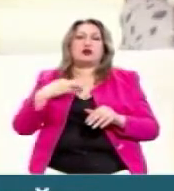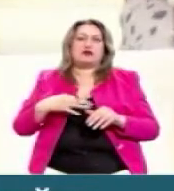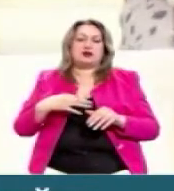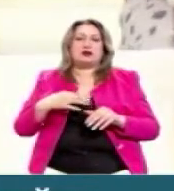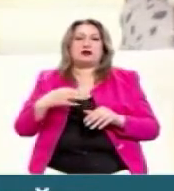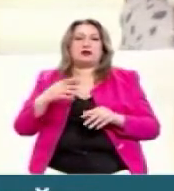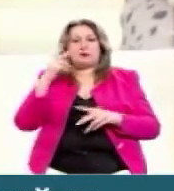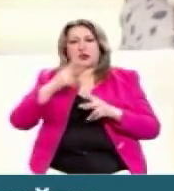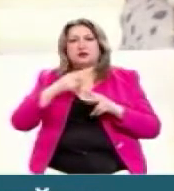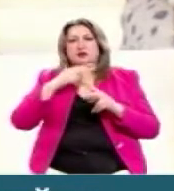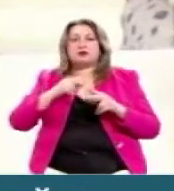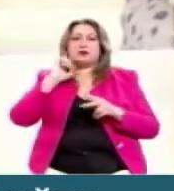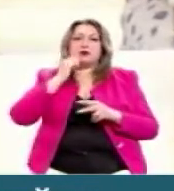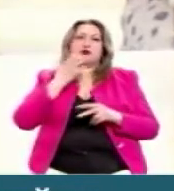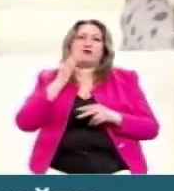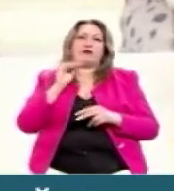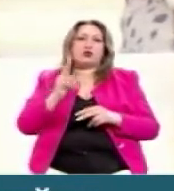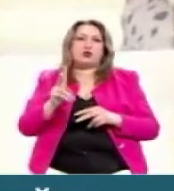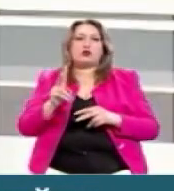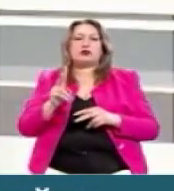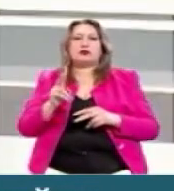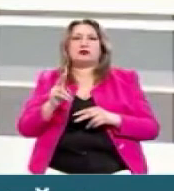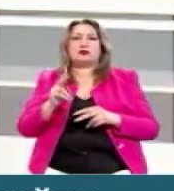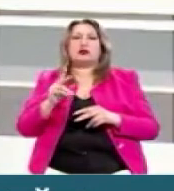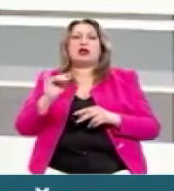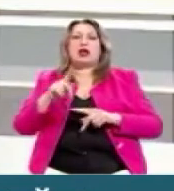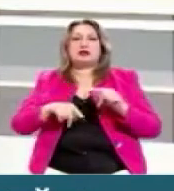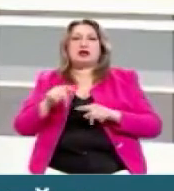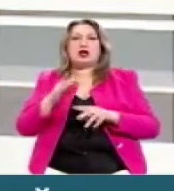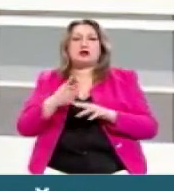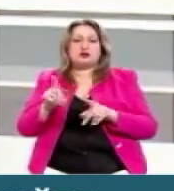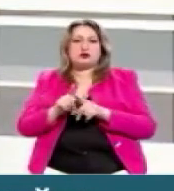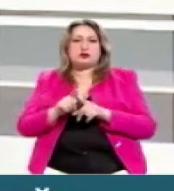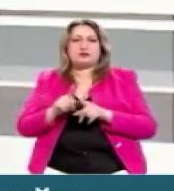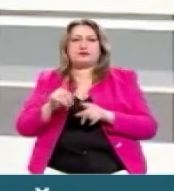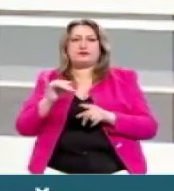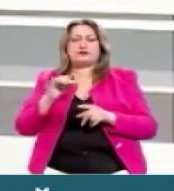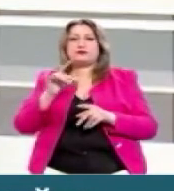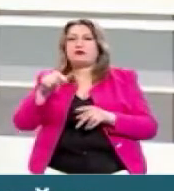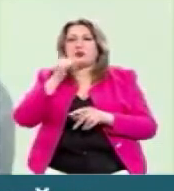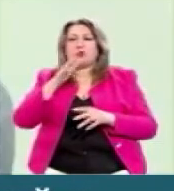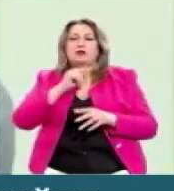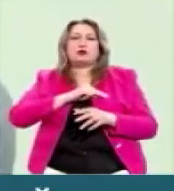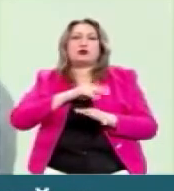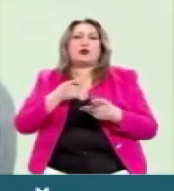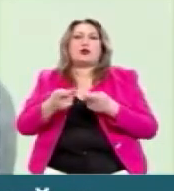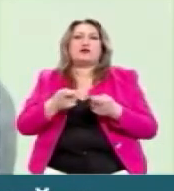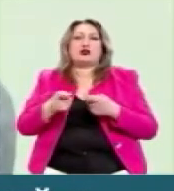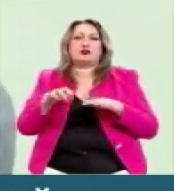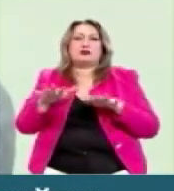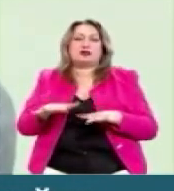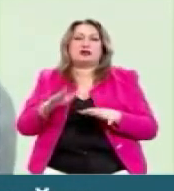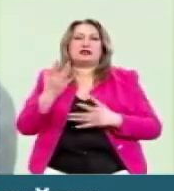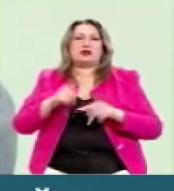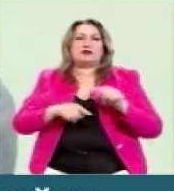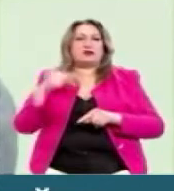немересілері жатады. Президент жекжаттары, ерлі-зайыптылардың жақын туыстары да басшылық қызметте бола алмайды. Осылайша олар енді премьер-министр,